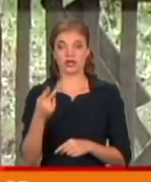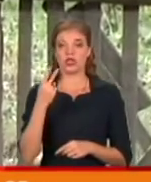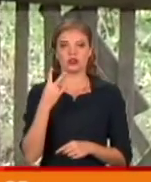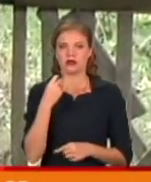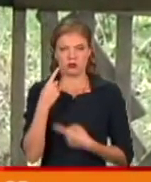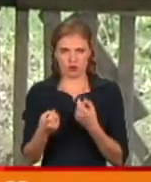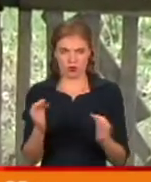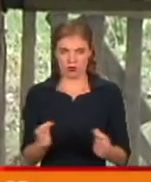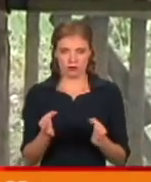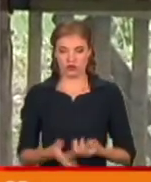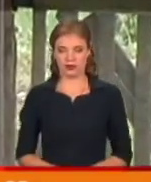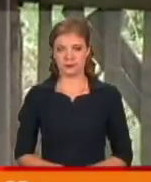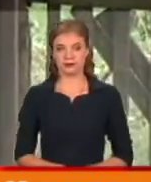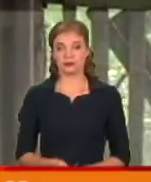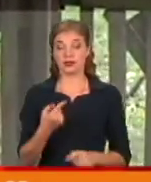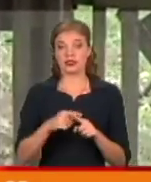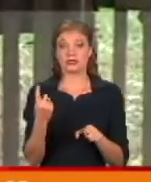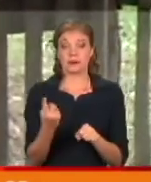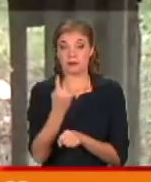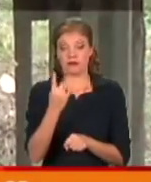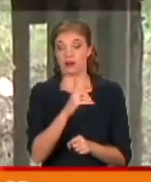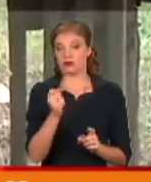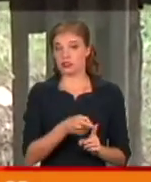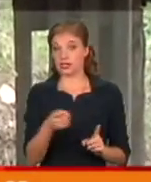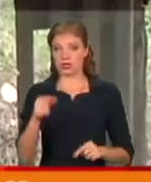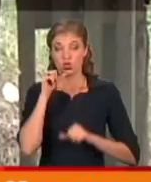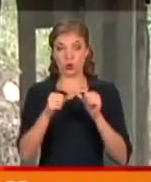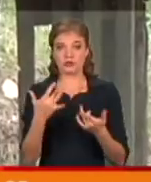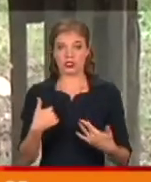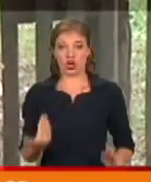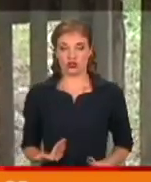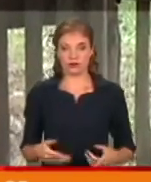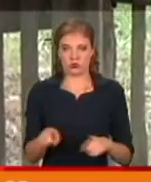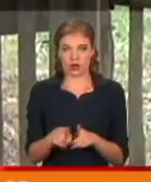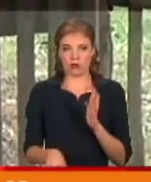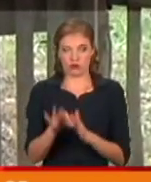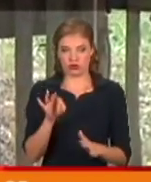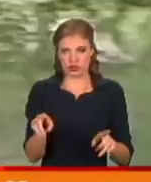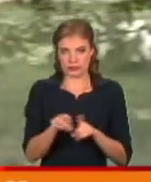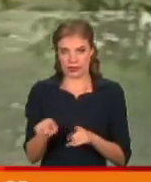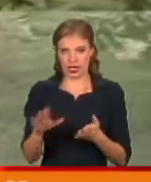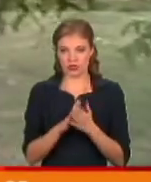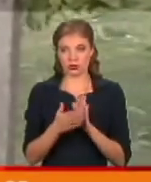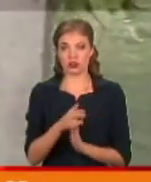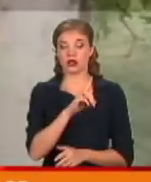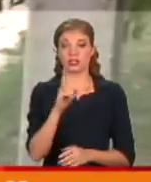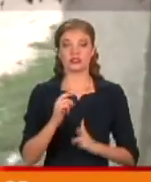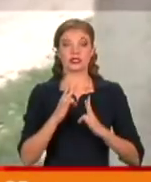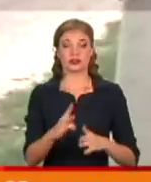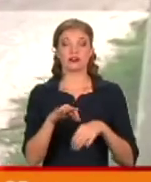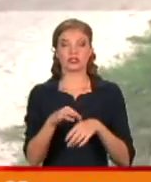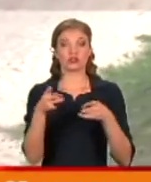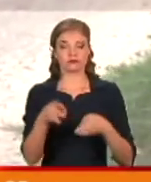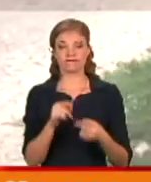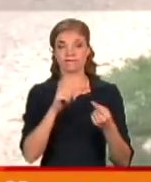їх не обіжали. Це перший раз за скільки років я живу, оце так вийшло, така ситуація. За завдання тілесних